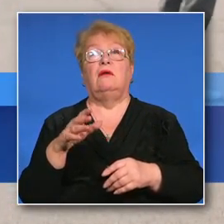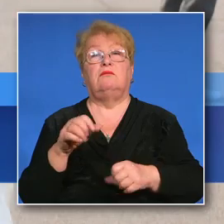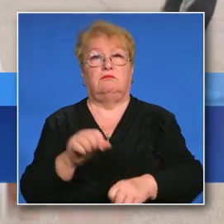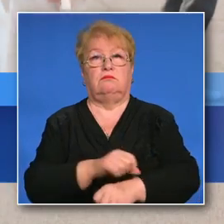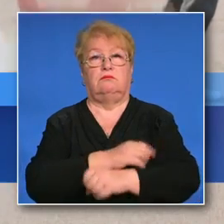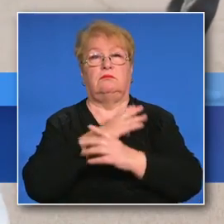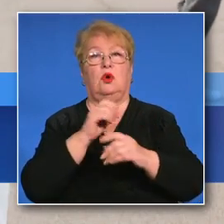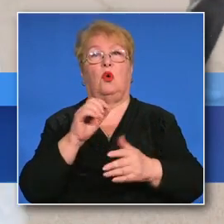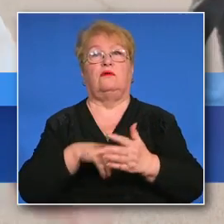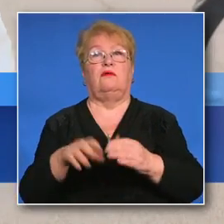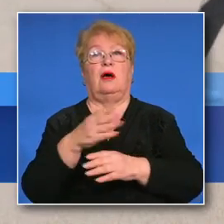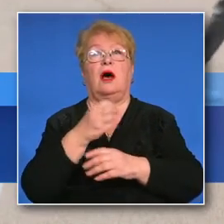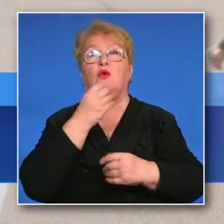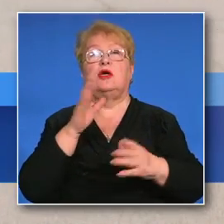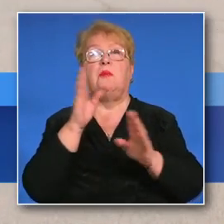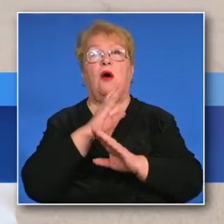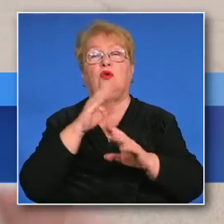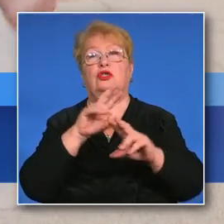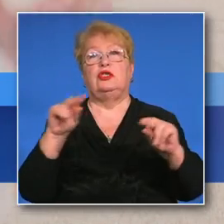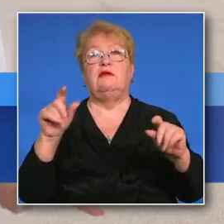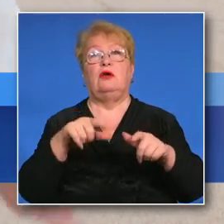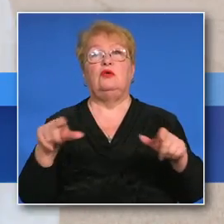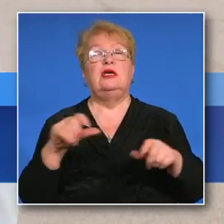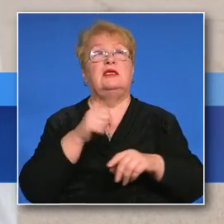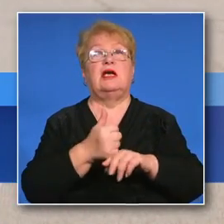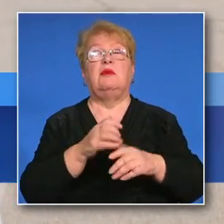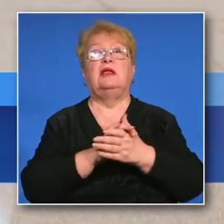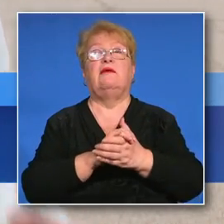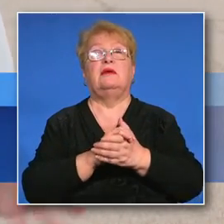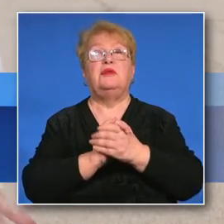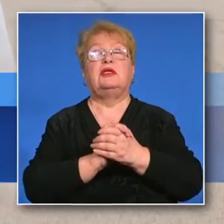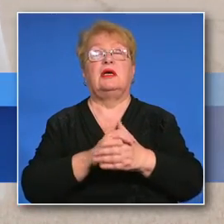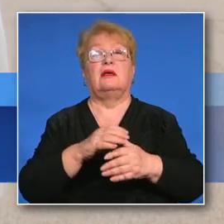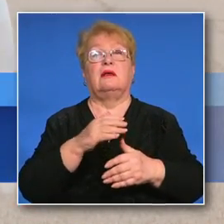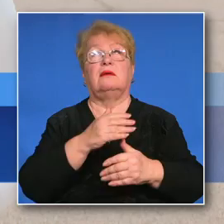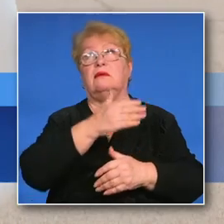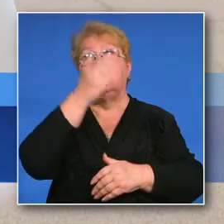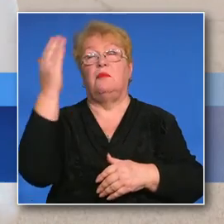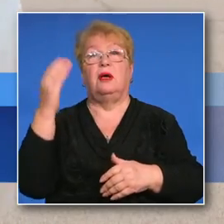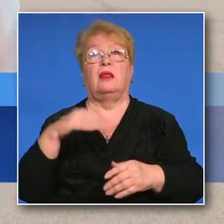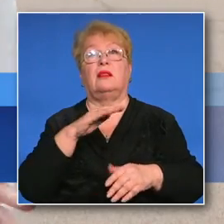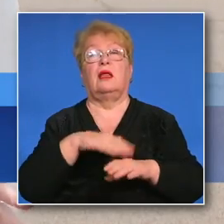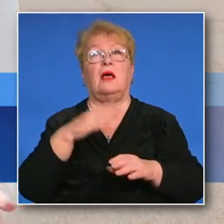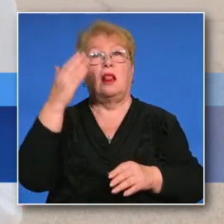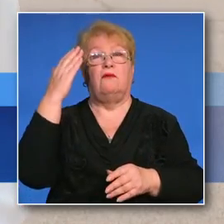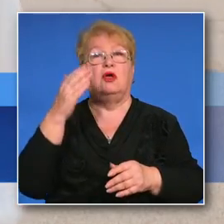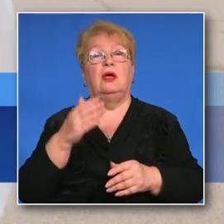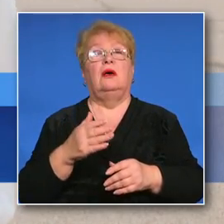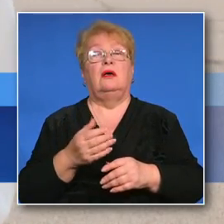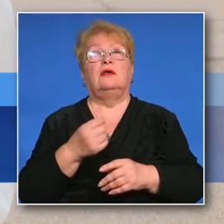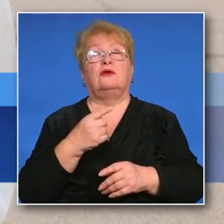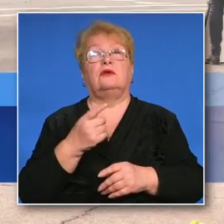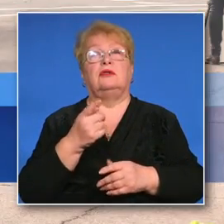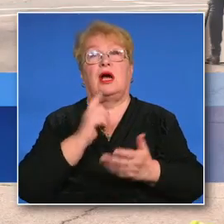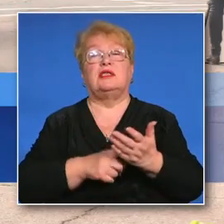по коже. Хорошая погода, счастливые люди и самое главное – мирное небо над головой. Это все еще раз доказывает нам, что наша сила в